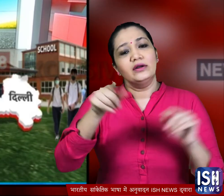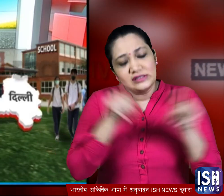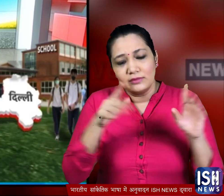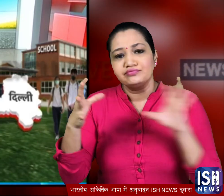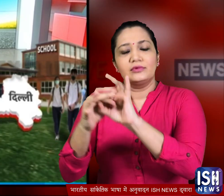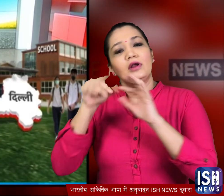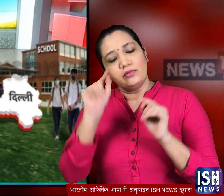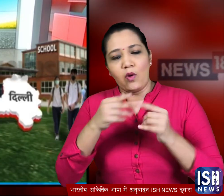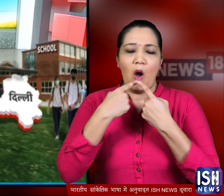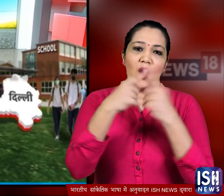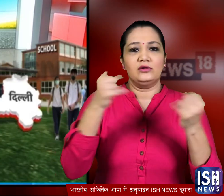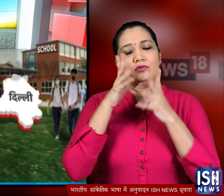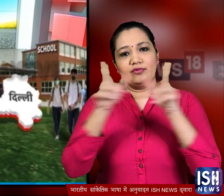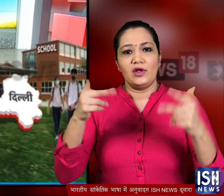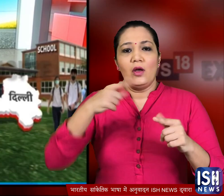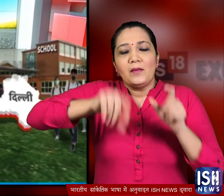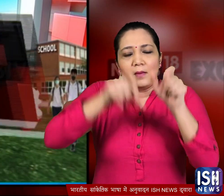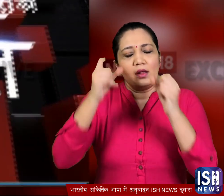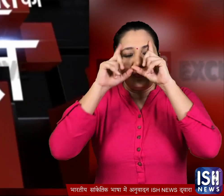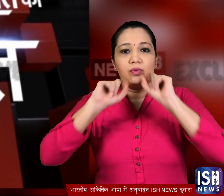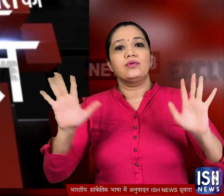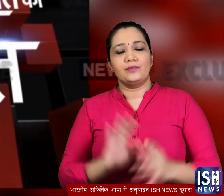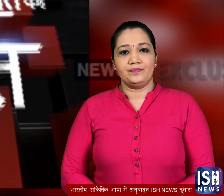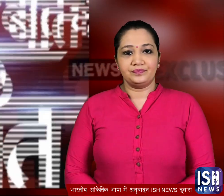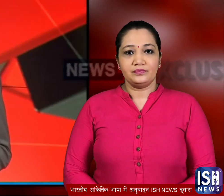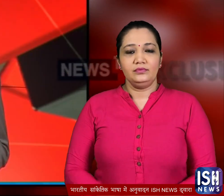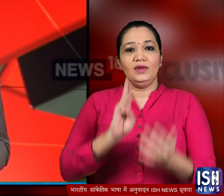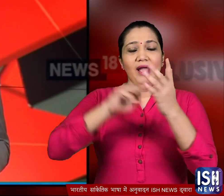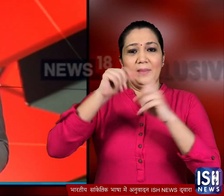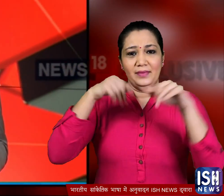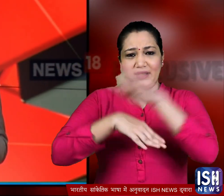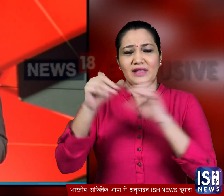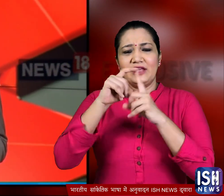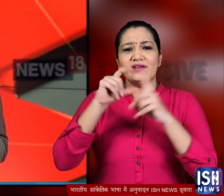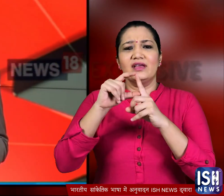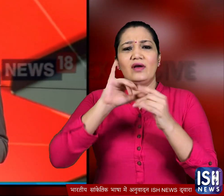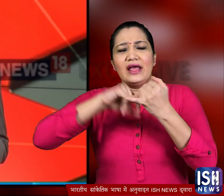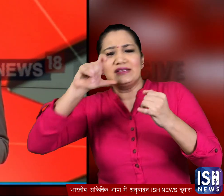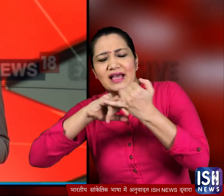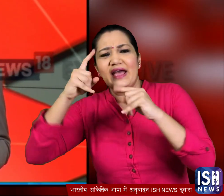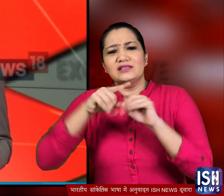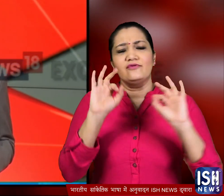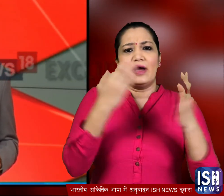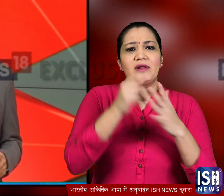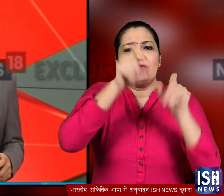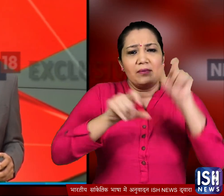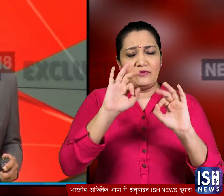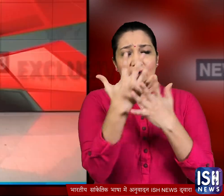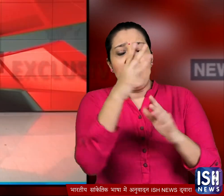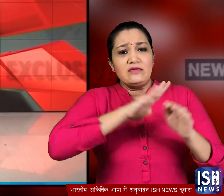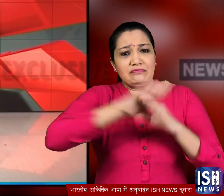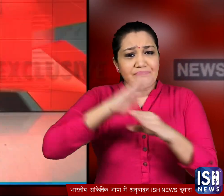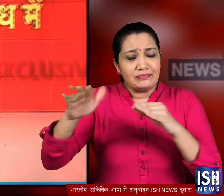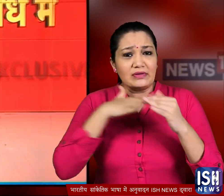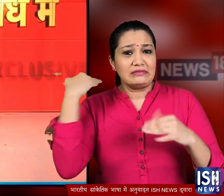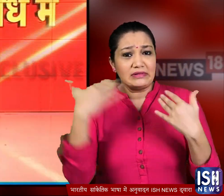से कई लोगों को राहत मिलने की उम्मीद जताई गई। मध्य प्रदेश के देवास में एक दलित परिवार के 5 लोगों की हत्या के